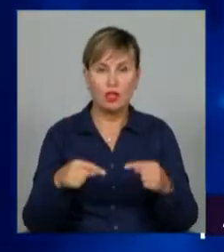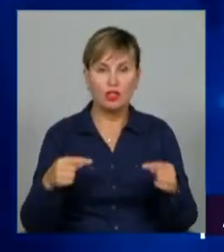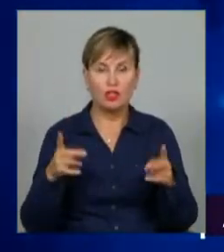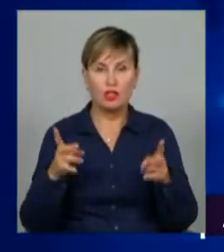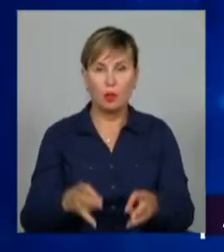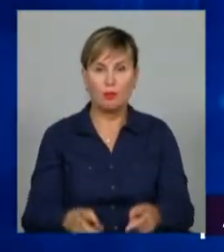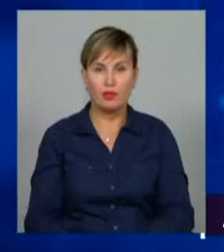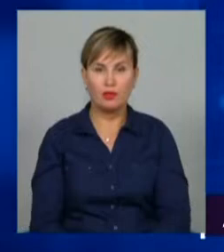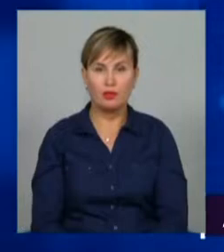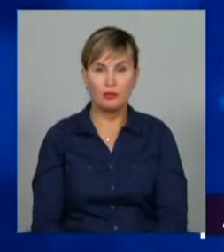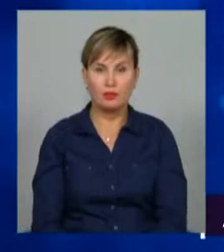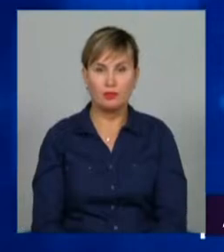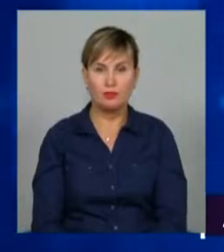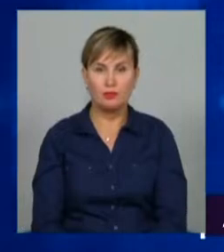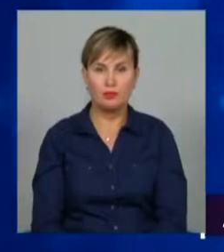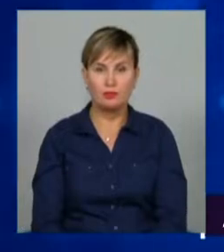травмы.